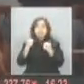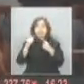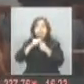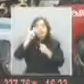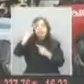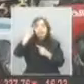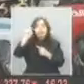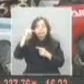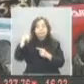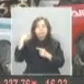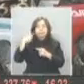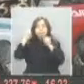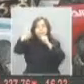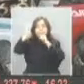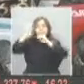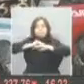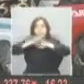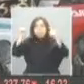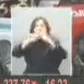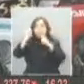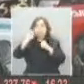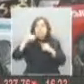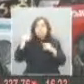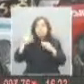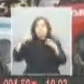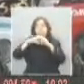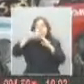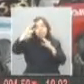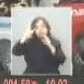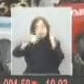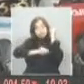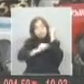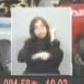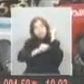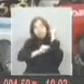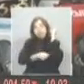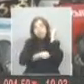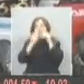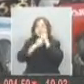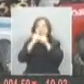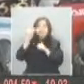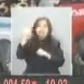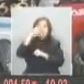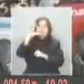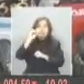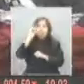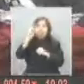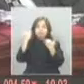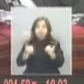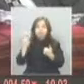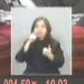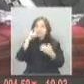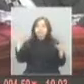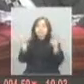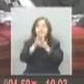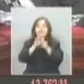าิประกศพนการสอบสวนเหตุสู้รบระหางกองทบสีลังกากักุ่มกระบทพยักษมินอลมเมปี 2552จนสามารถปิดฉะกล